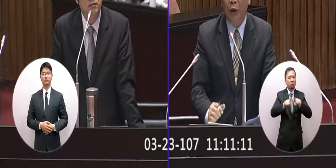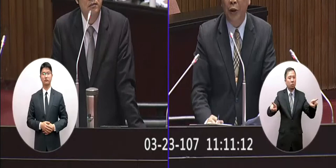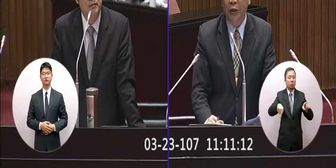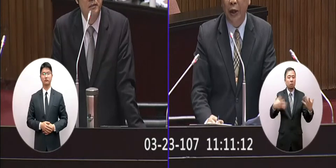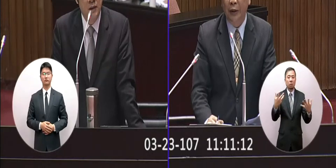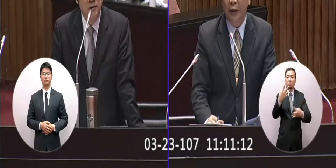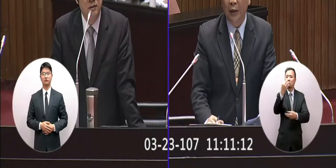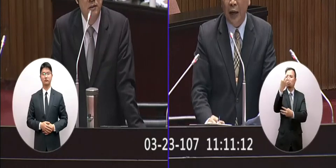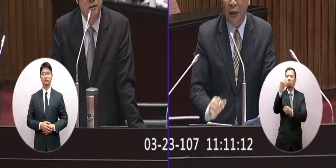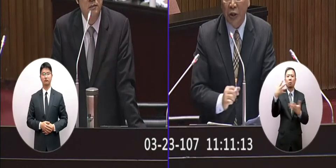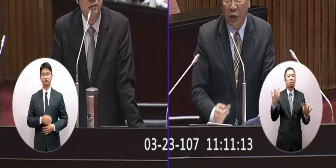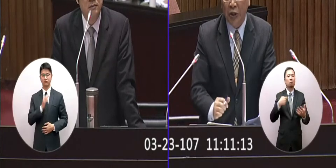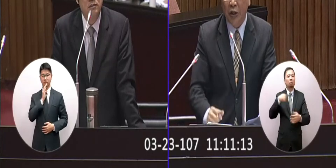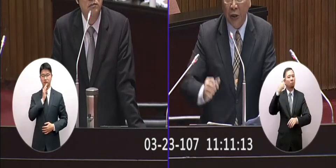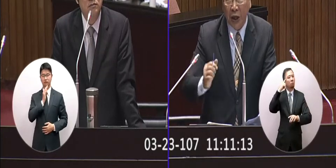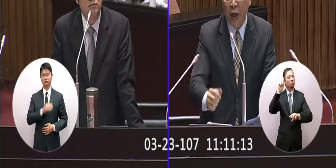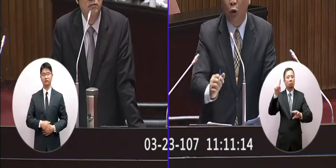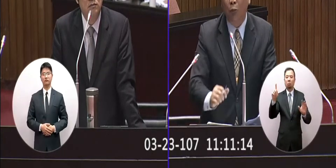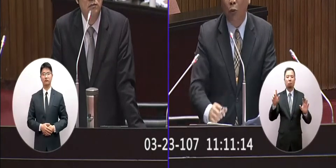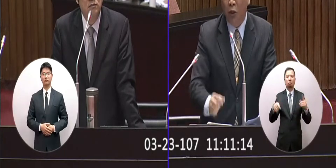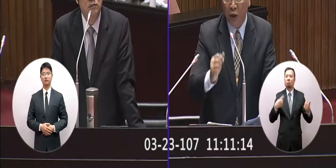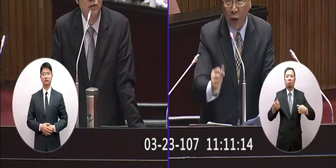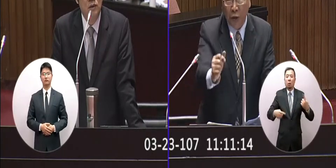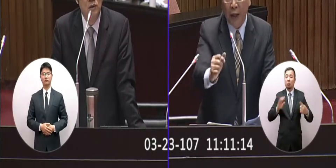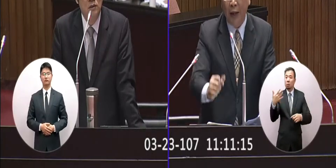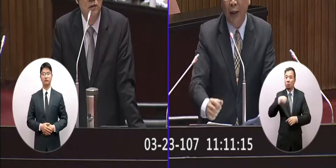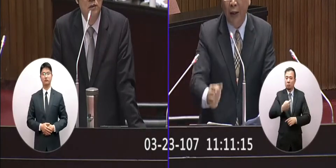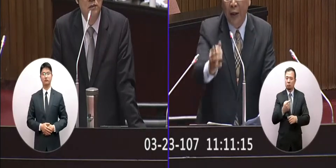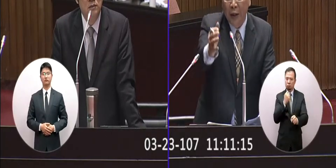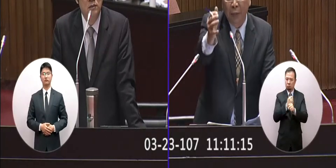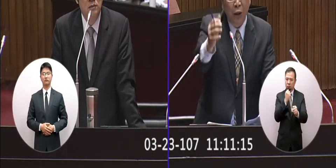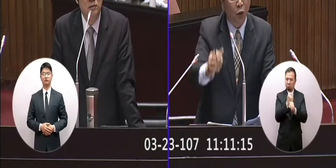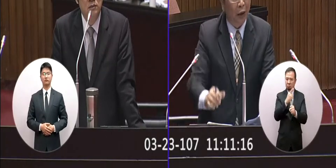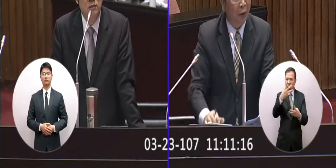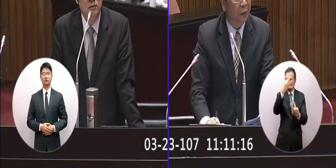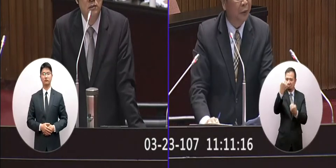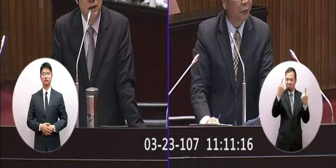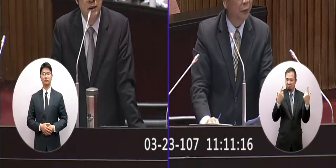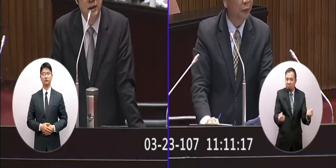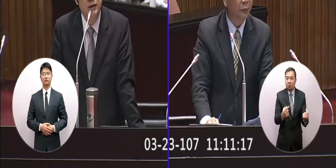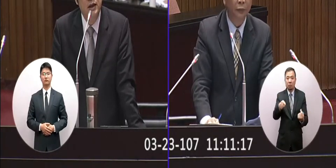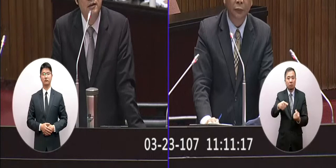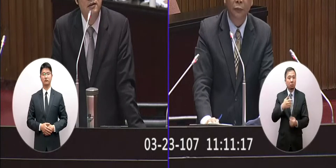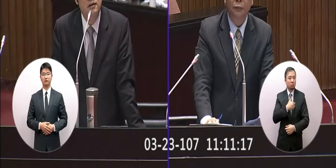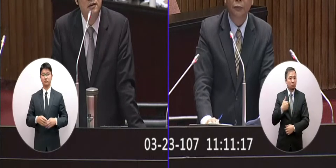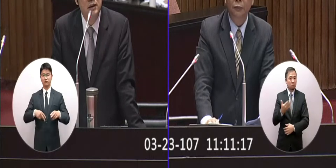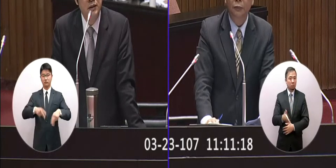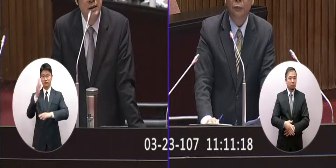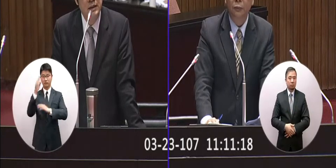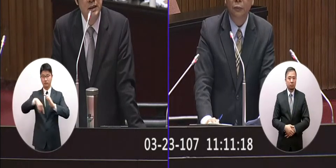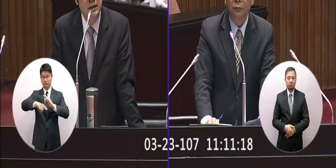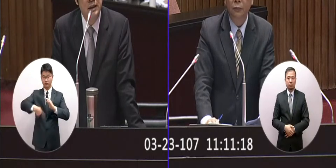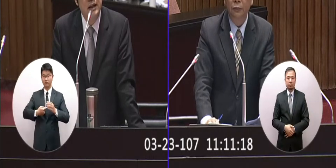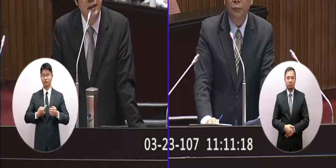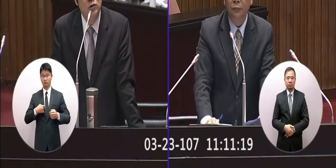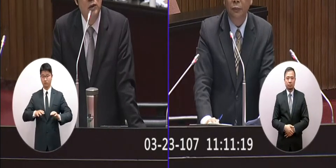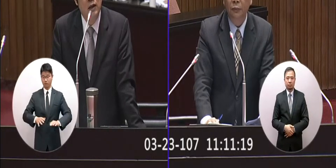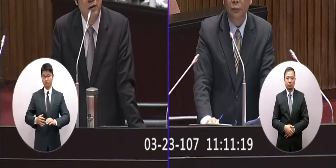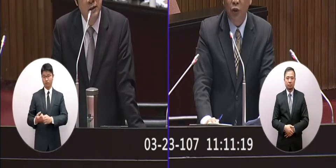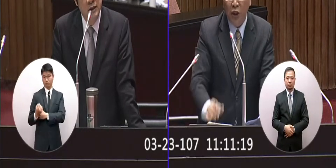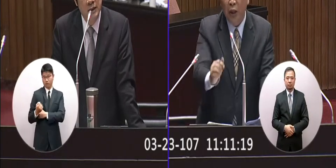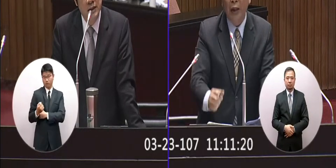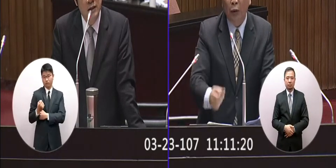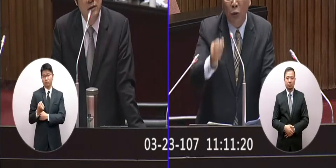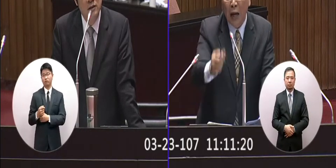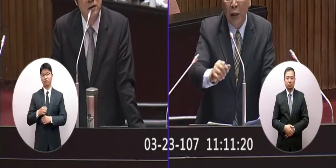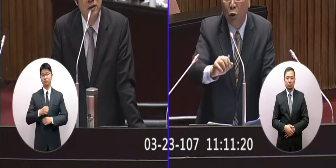改我都没有意见。 是， 但是实施的时间要同步，只有这样而已，能不能做到？ 对，行政院是积极的态度了